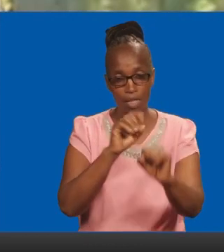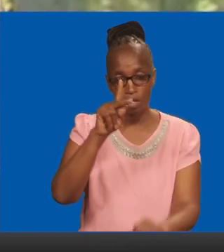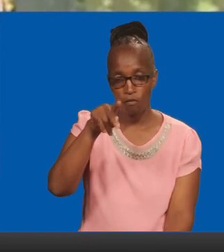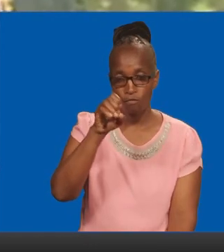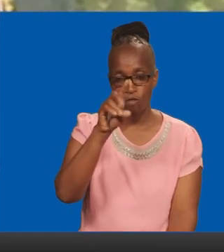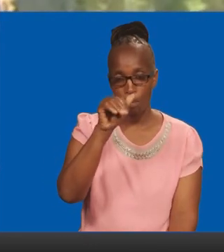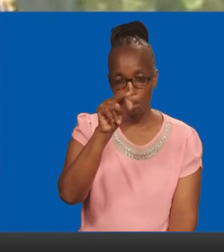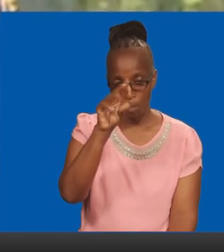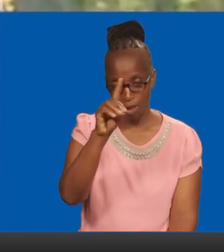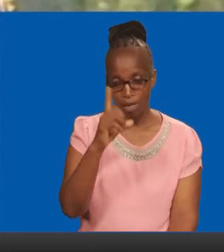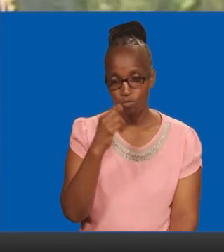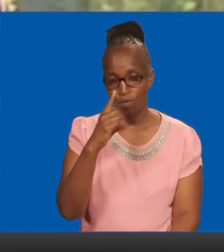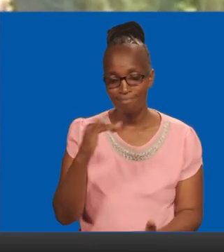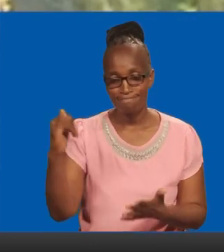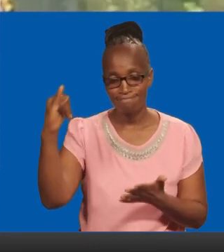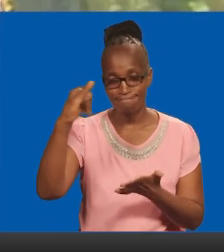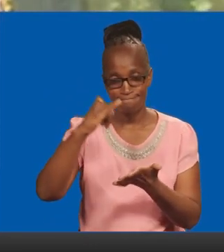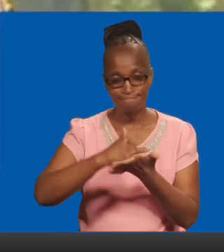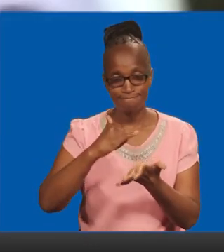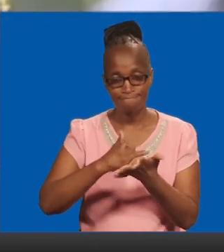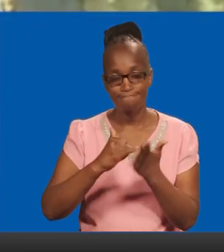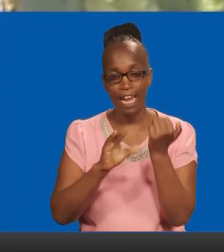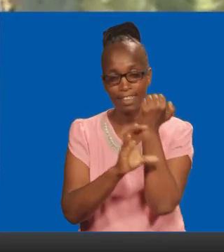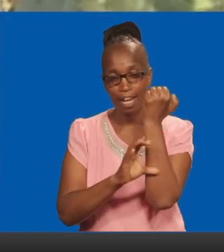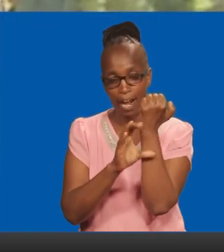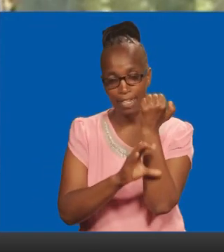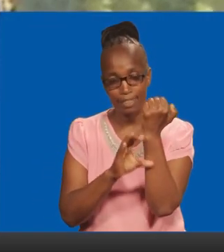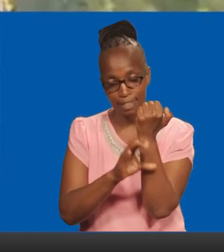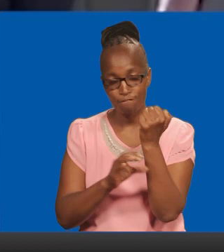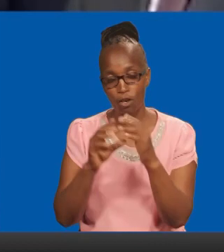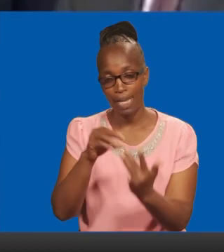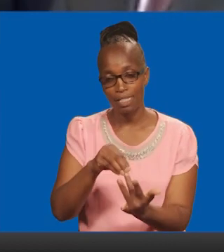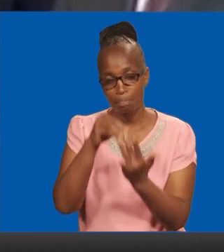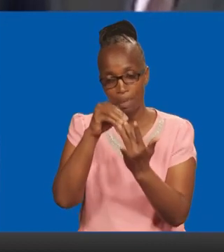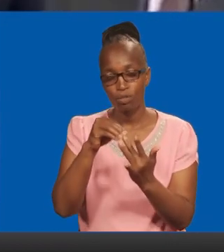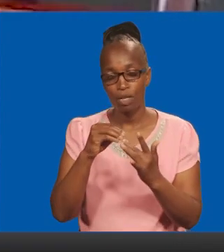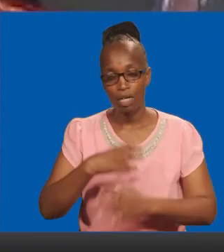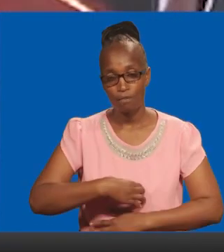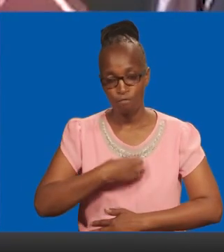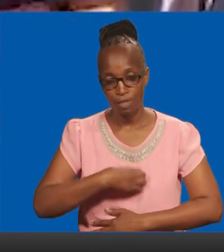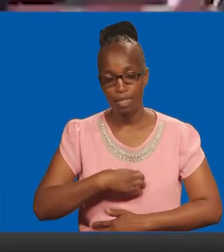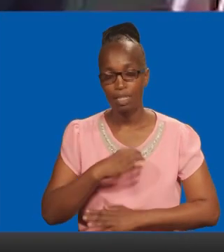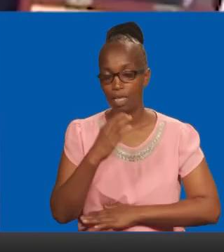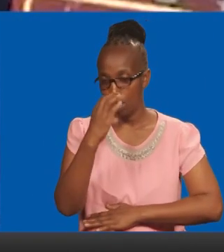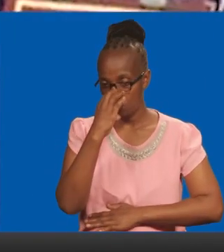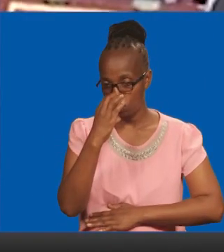Rais wa taifa la Poland na Rais Duda akiwa amewasili nchini kwa ziara rasmi.